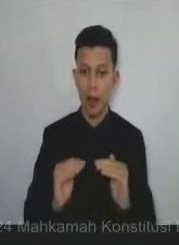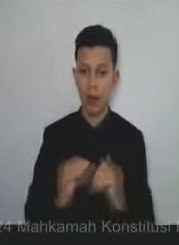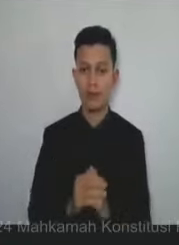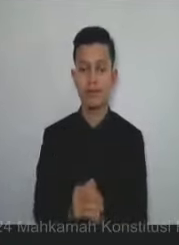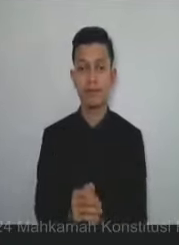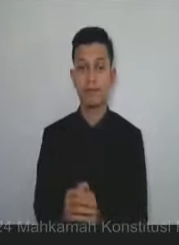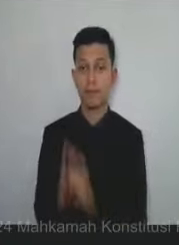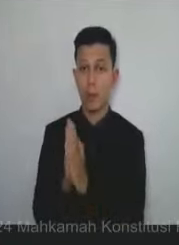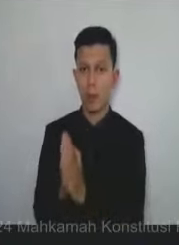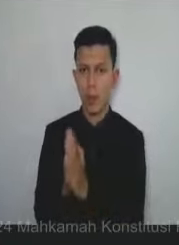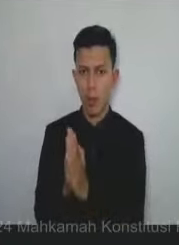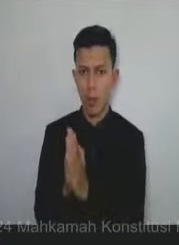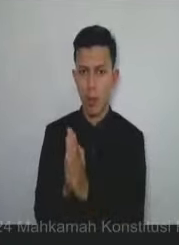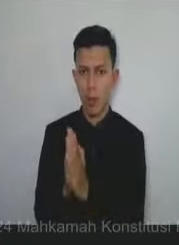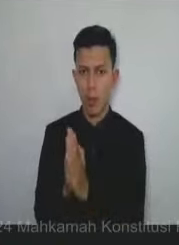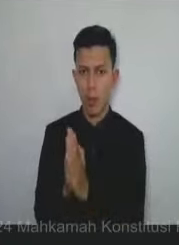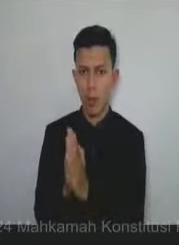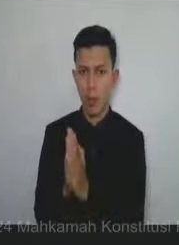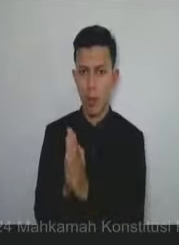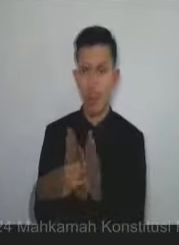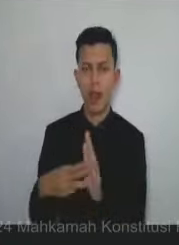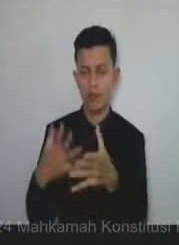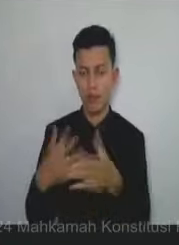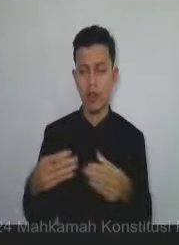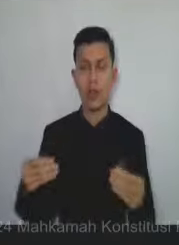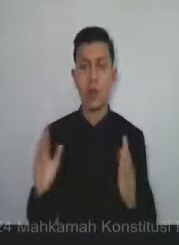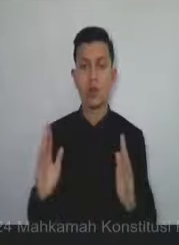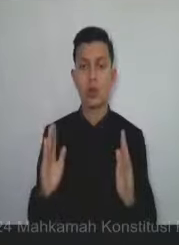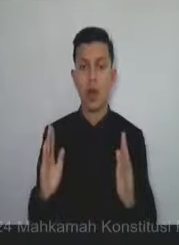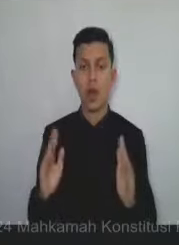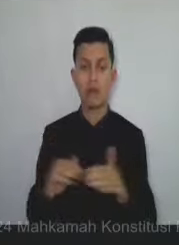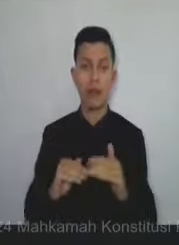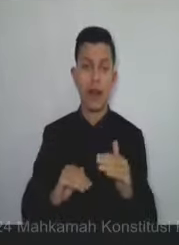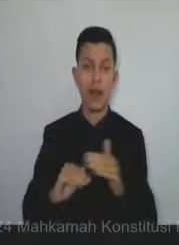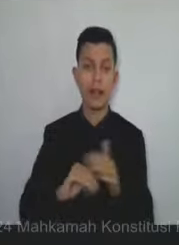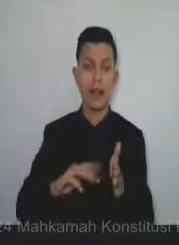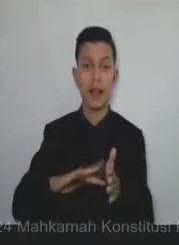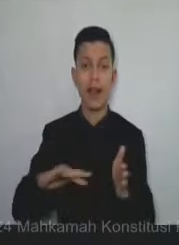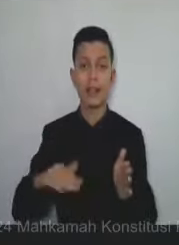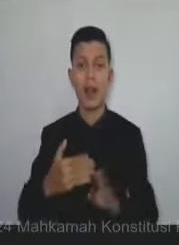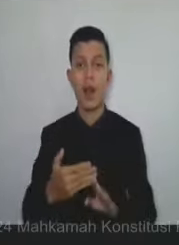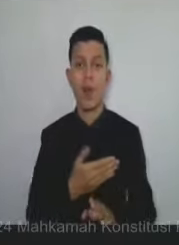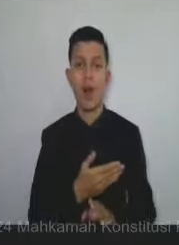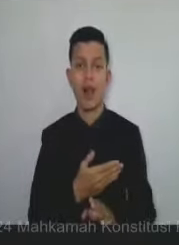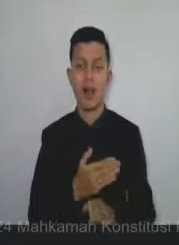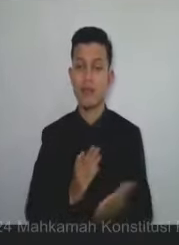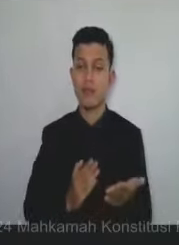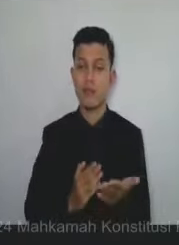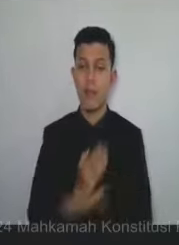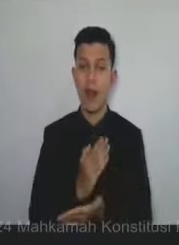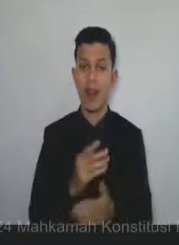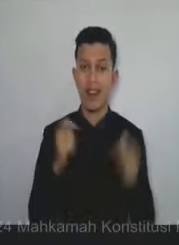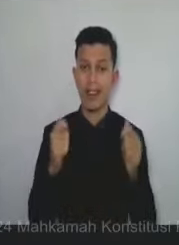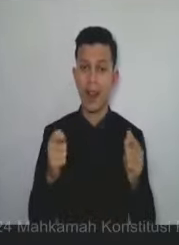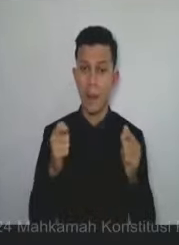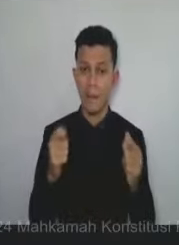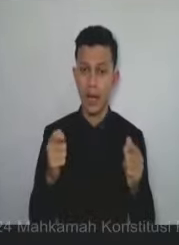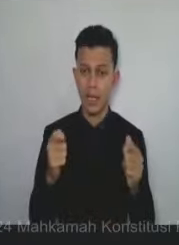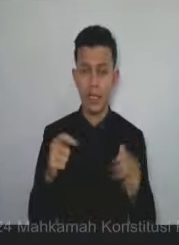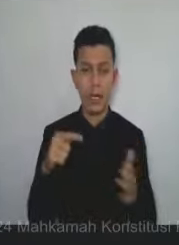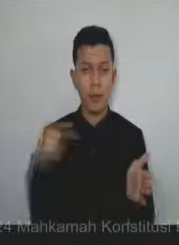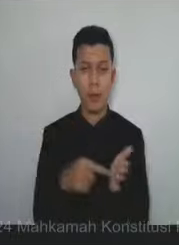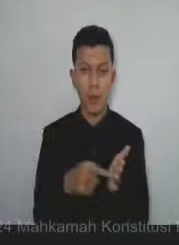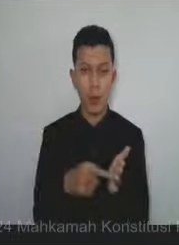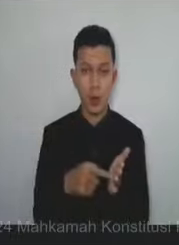oleh Bawaslu berdasarkan kajian awal yang menyimpulkan tidak terdapat pelanggaran kampanye pemilu berupa pemasangan dan